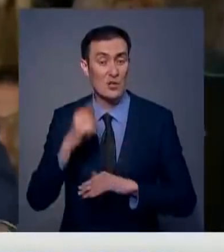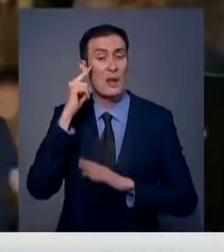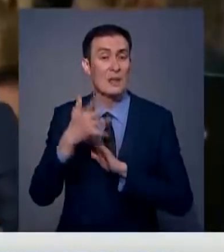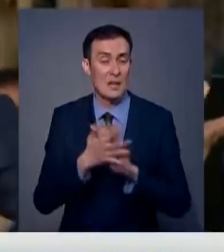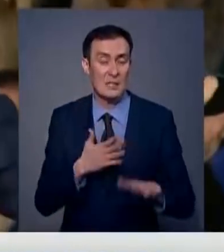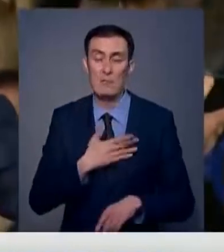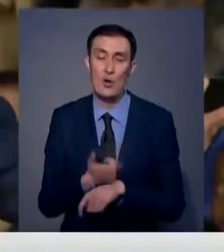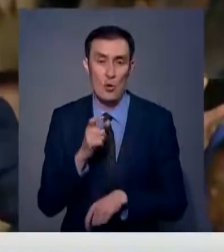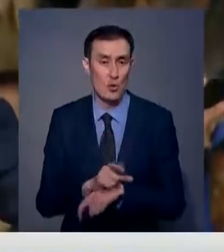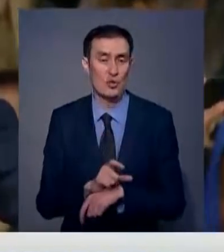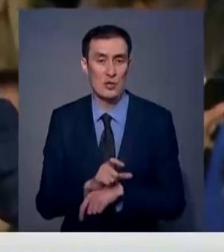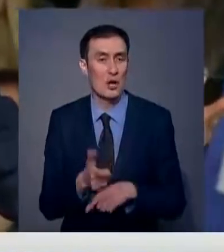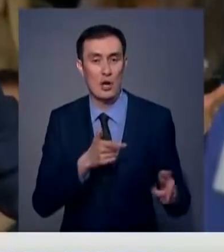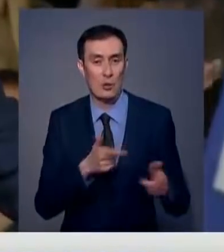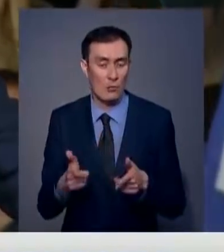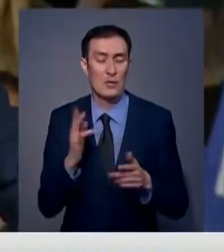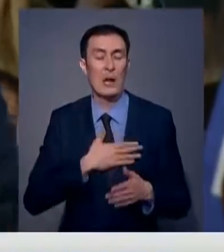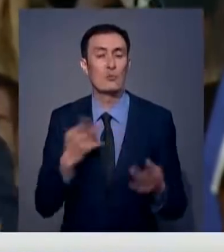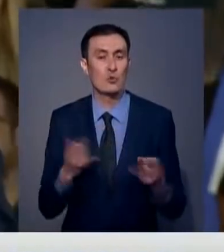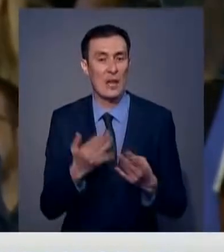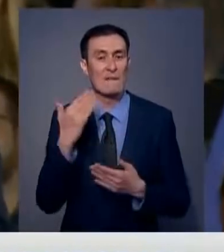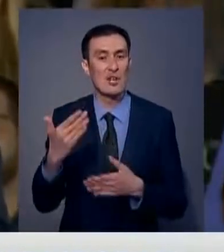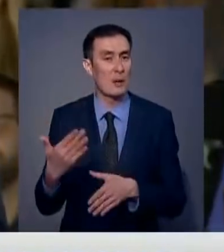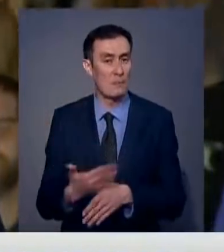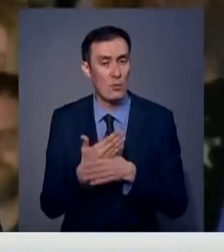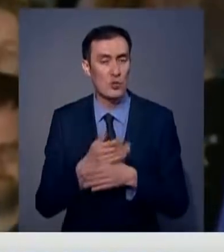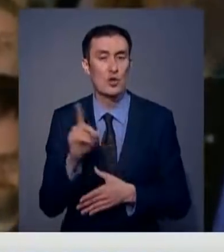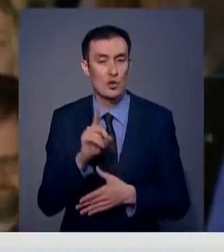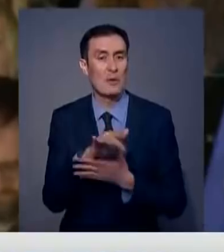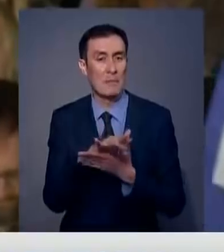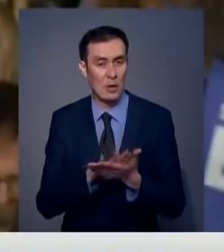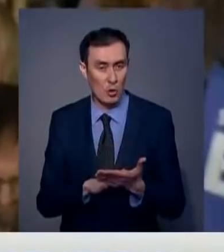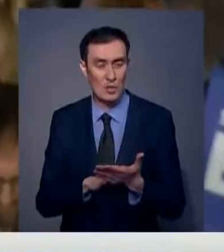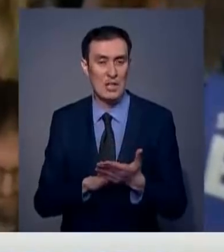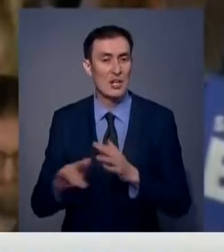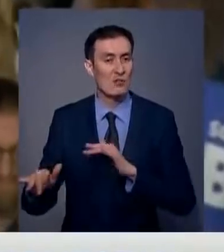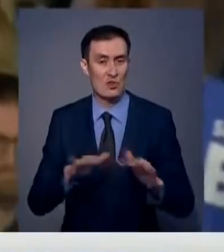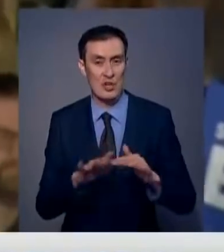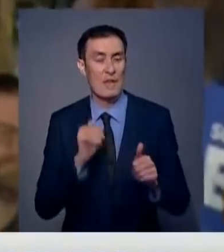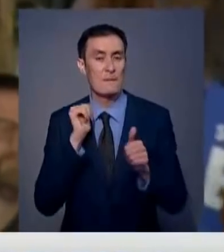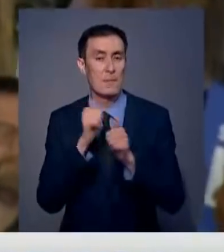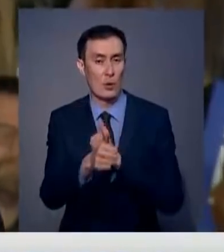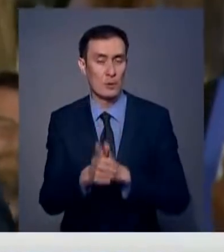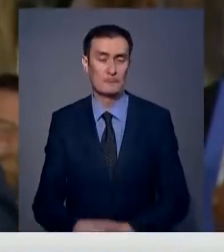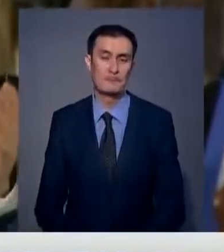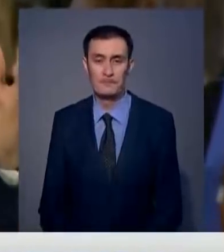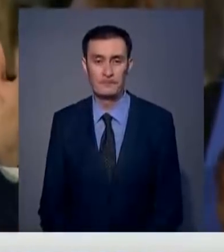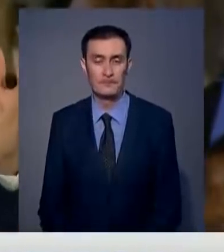мы очень даже живы. И нам нужна ваша помощь, чтобы продолжить движение вперед.